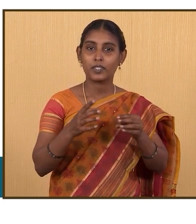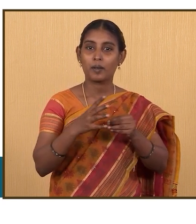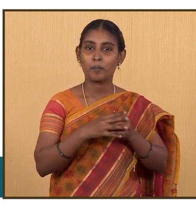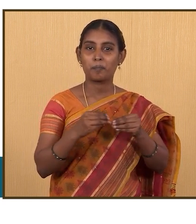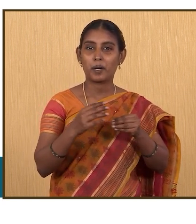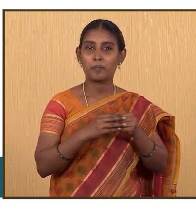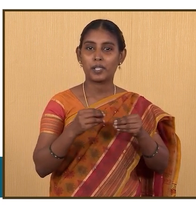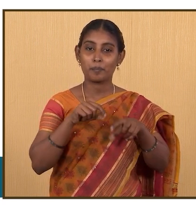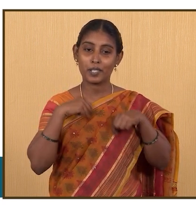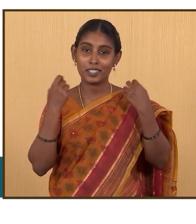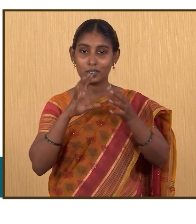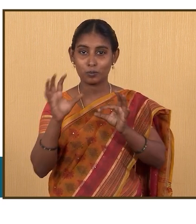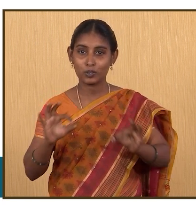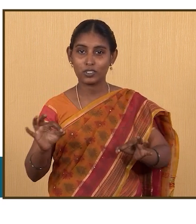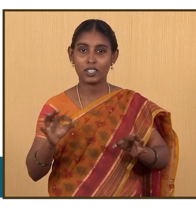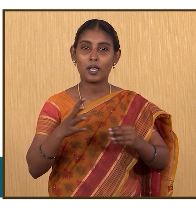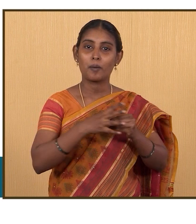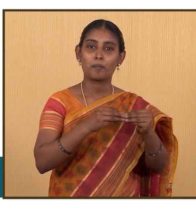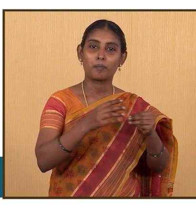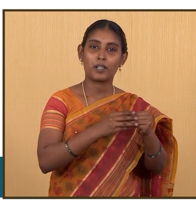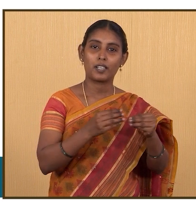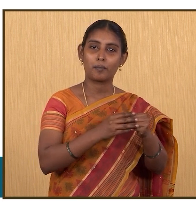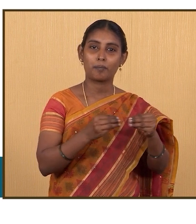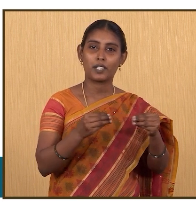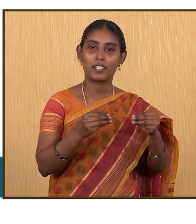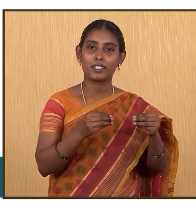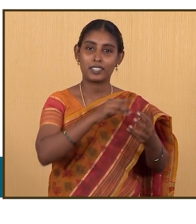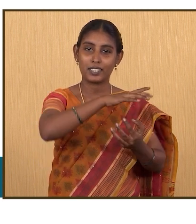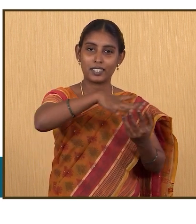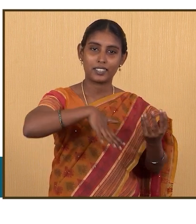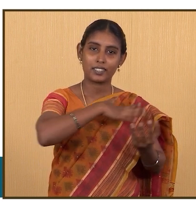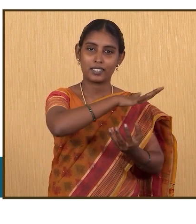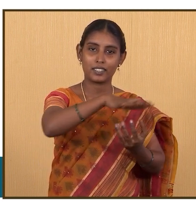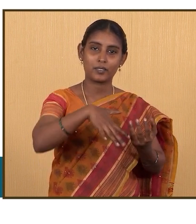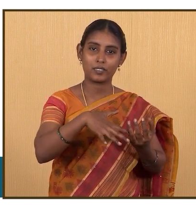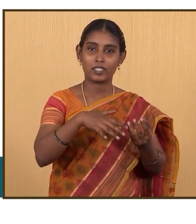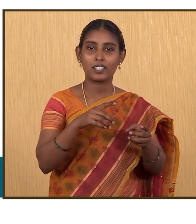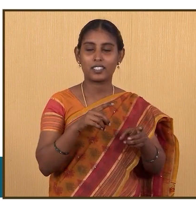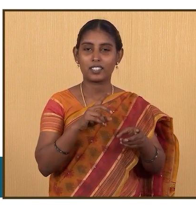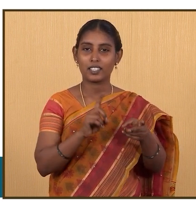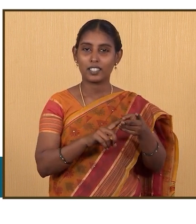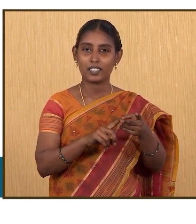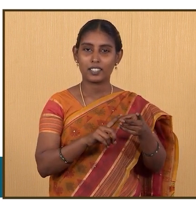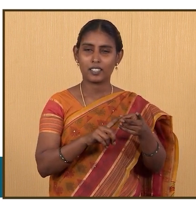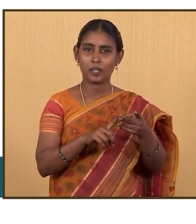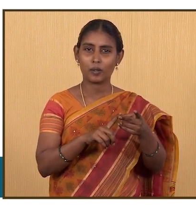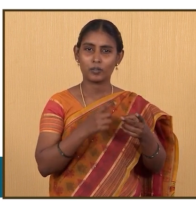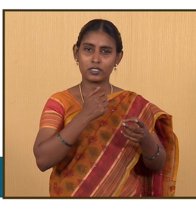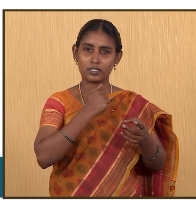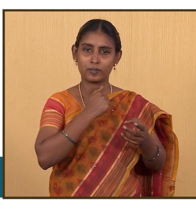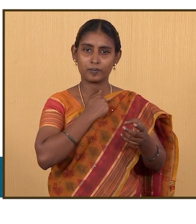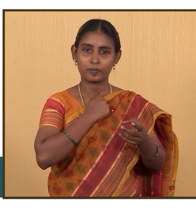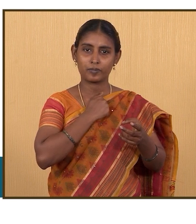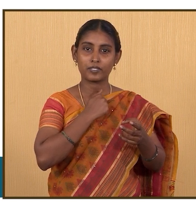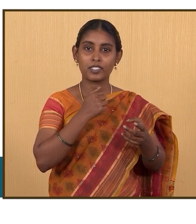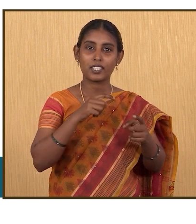செஞ்சதுக்கு சீரா கொடுப்பாங்க இல்லையா, அப்படி வாங்கினது தான் பம்பாய் தீவு. இந்த பம்பாய்